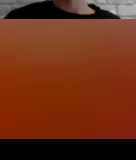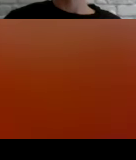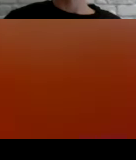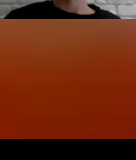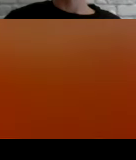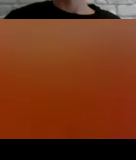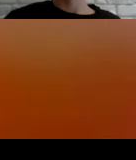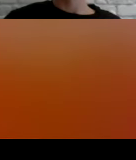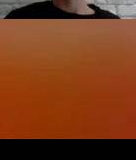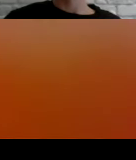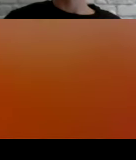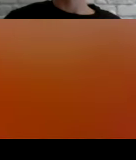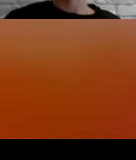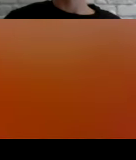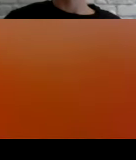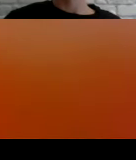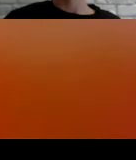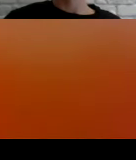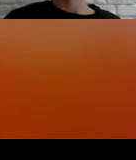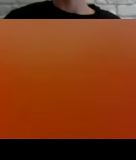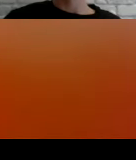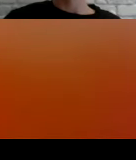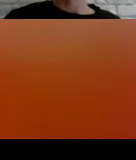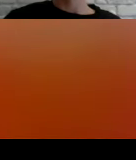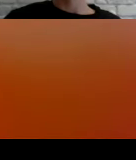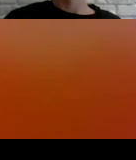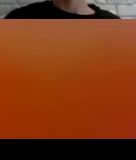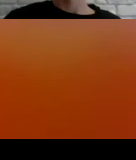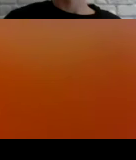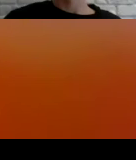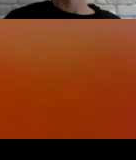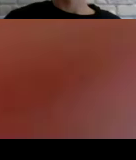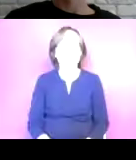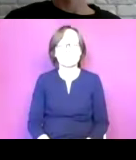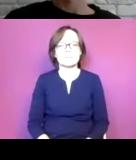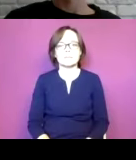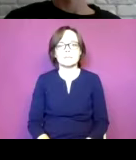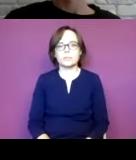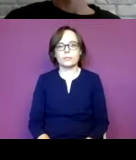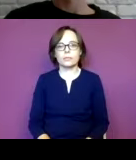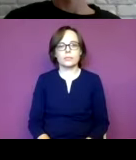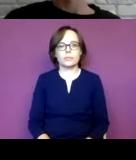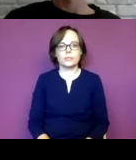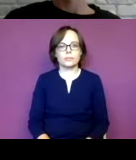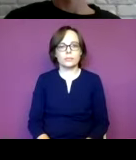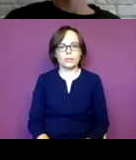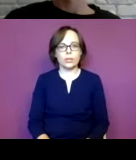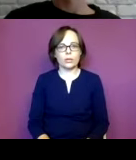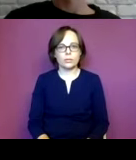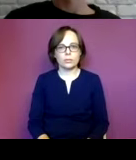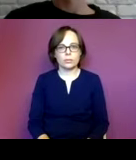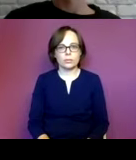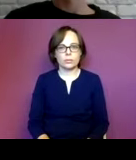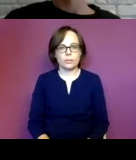tej wiejskiej idylii. Ona nie tylko w literaturze polskiej, ale w ogóle ona w literaturze nauk